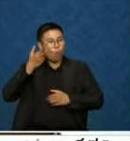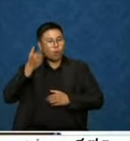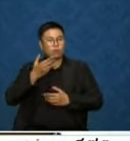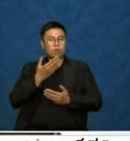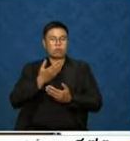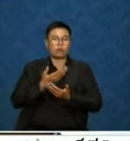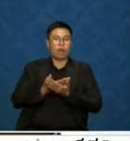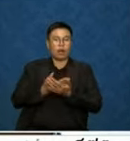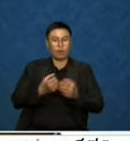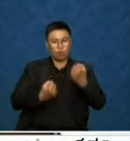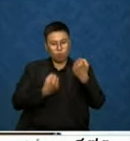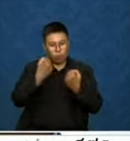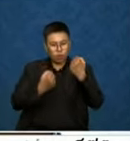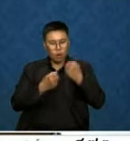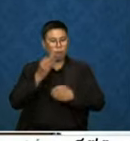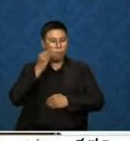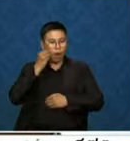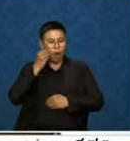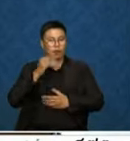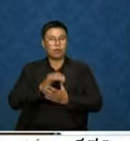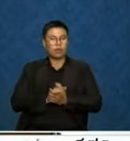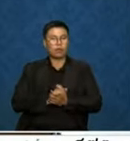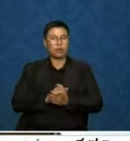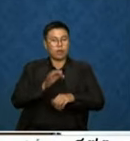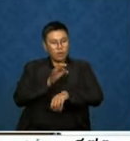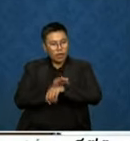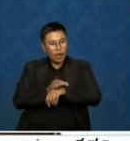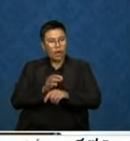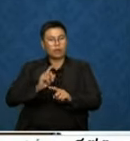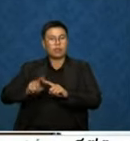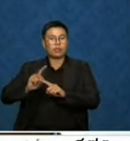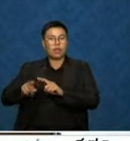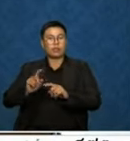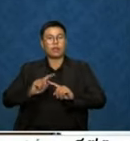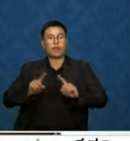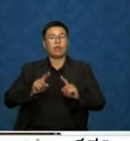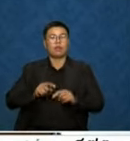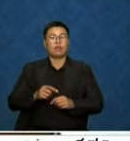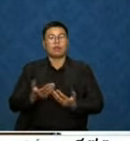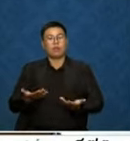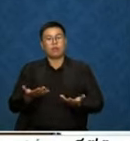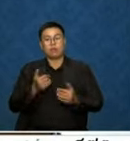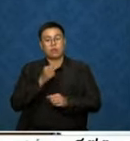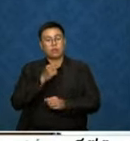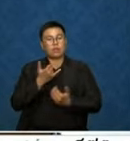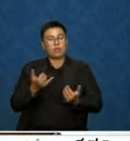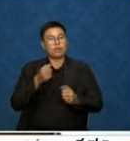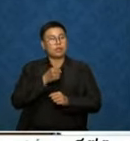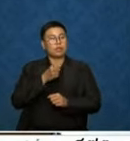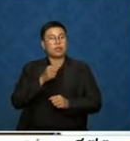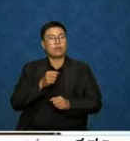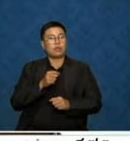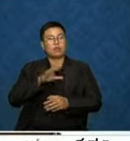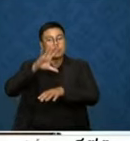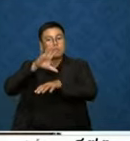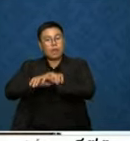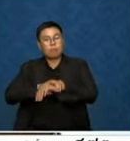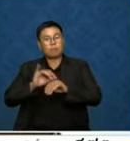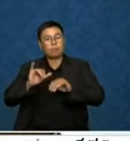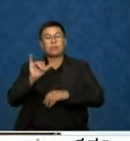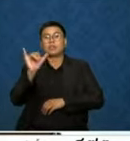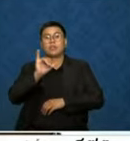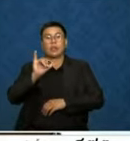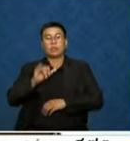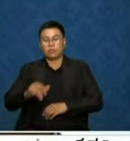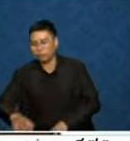อย่างนะฮะในเรื่องของธุรกิจเครือข่ายแต่ก็ยังไม่ทำอะไรเลยจนเกิดความเสียหายหลายพันล้านนะ